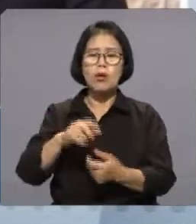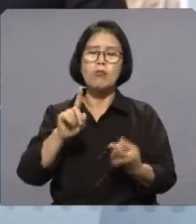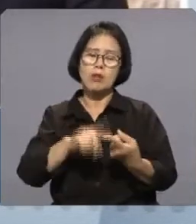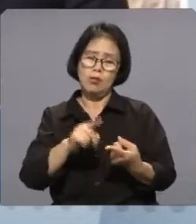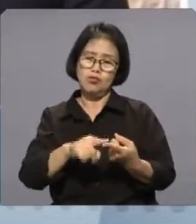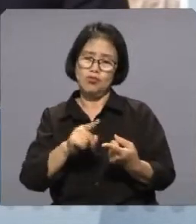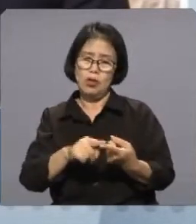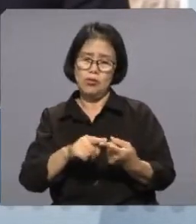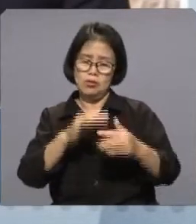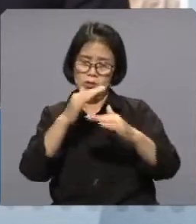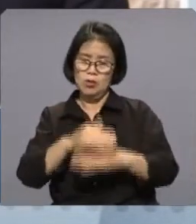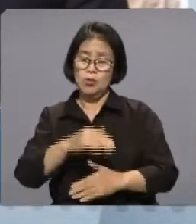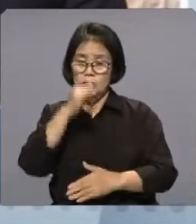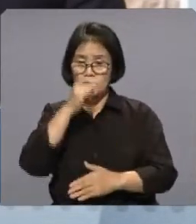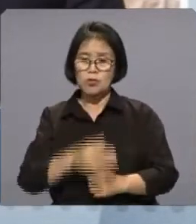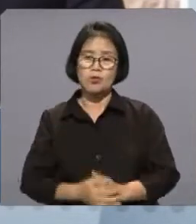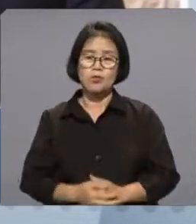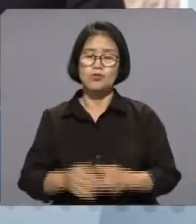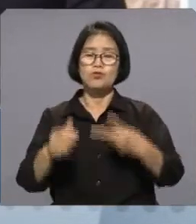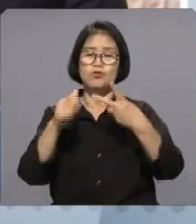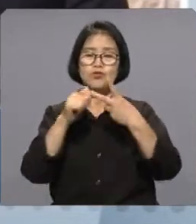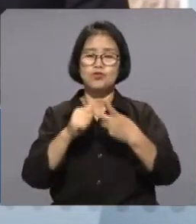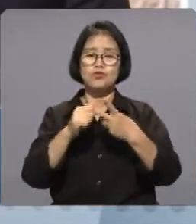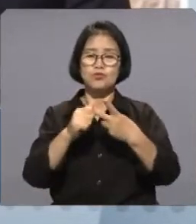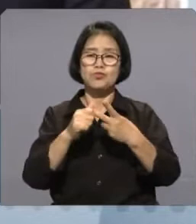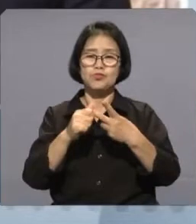그러한 내용이 들어가 있고요. 두 번째는